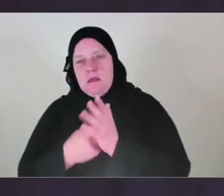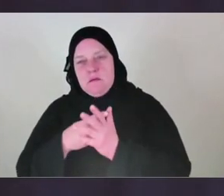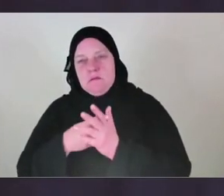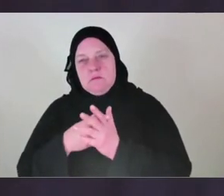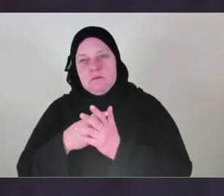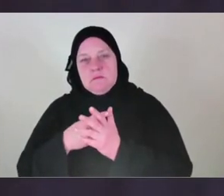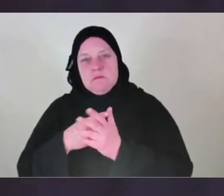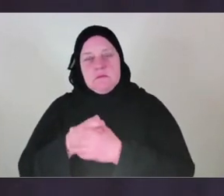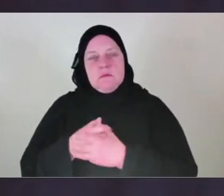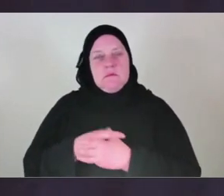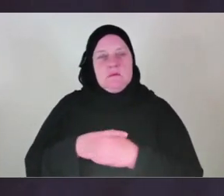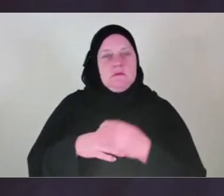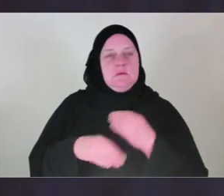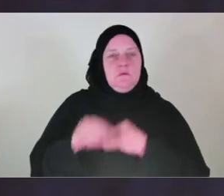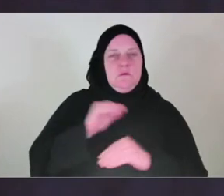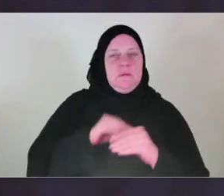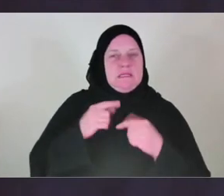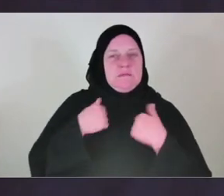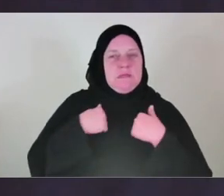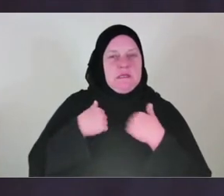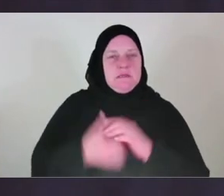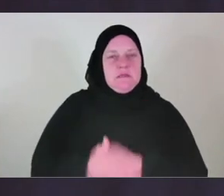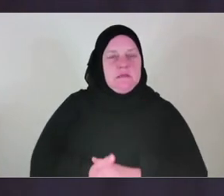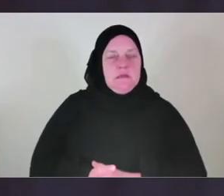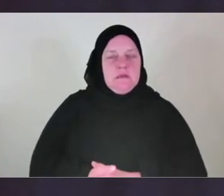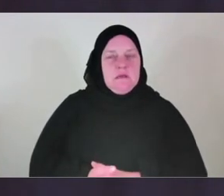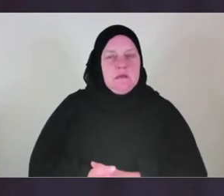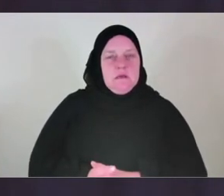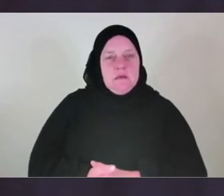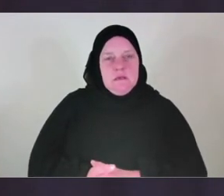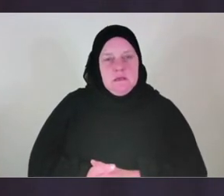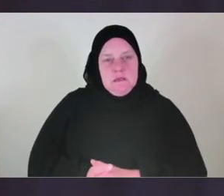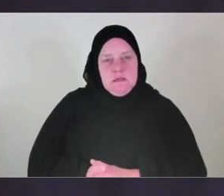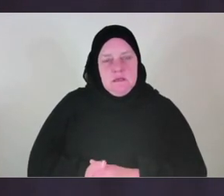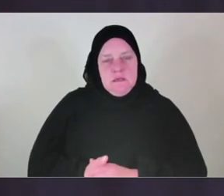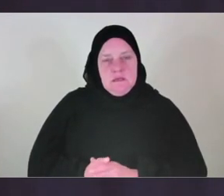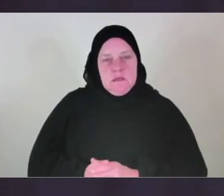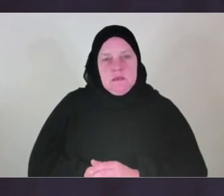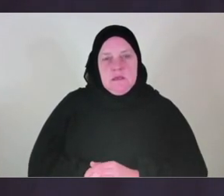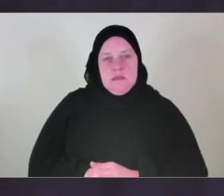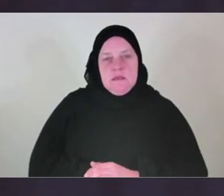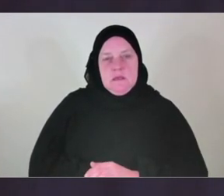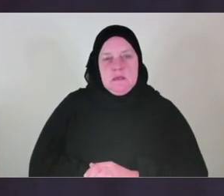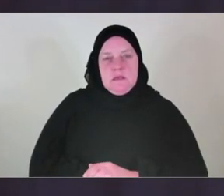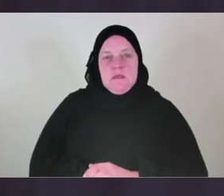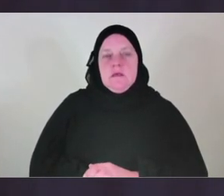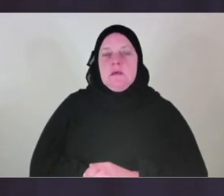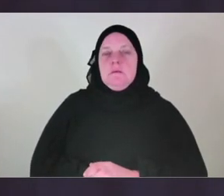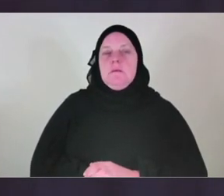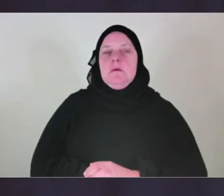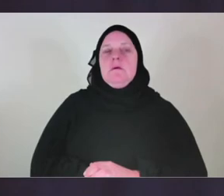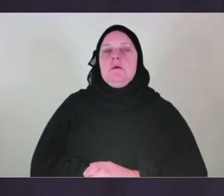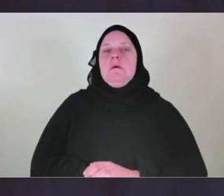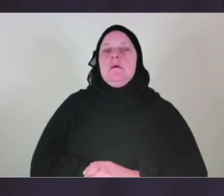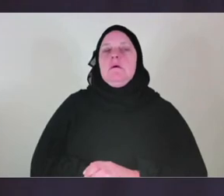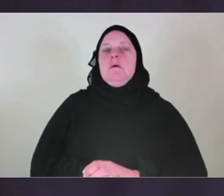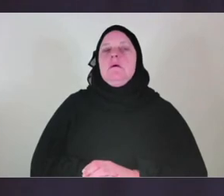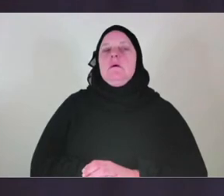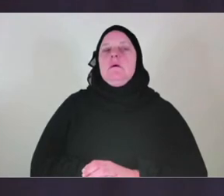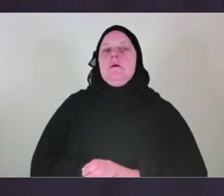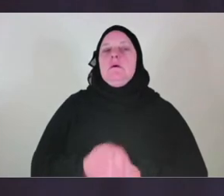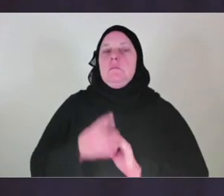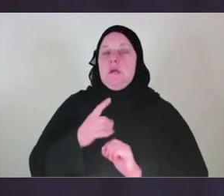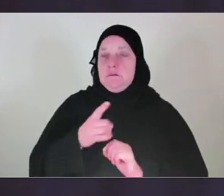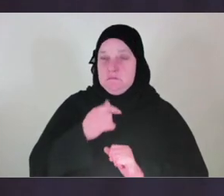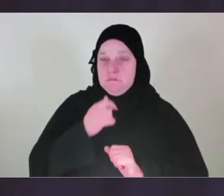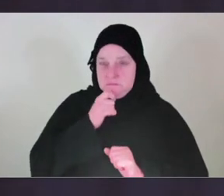أَخَذْنَا مِنَ النَّبِيِّينَ مِثَاقَهُمْ وَمِنْكَ وَمِنْ نُوحٍ. Allah says, and this verse is a very important verse, because